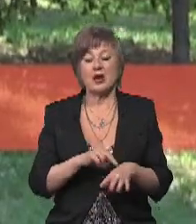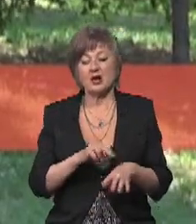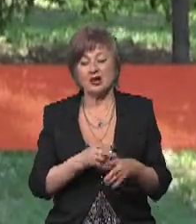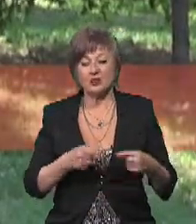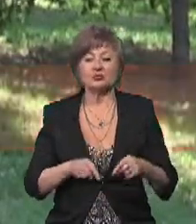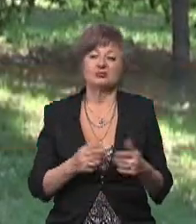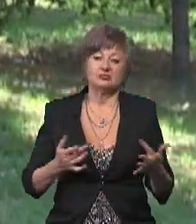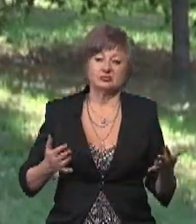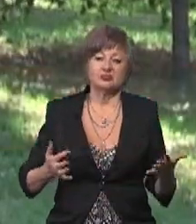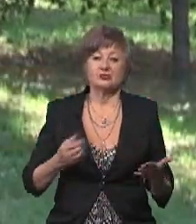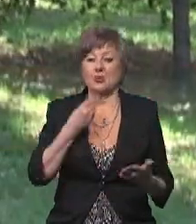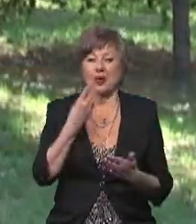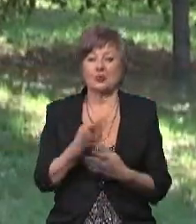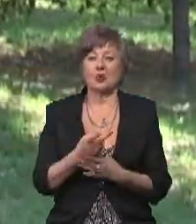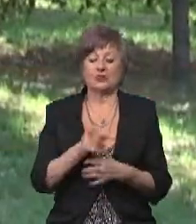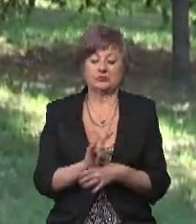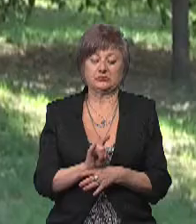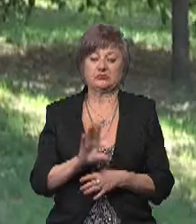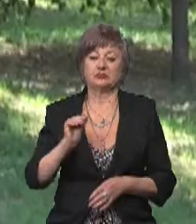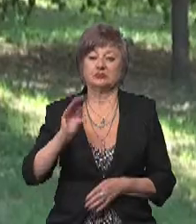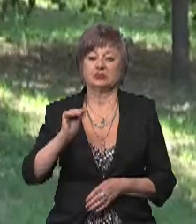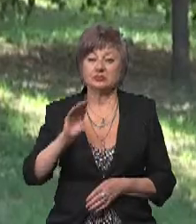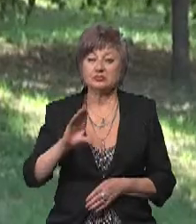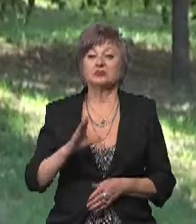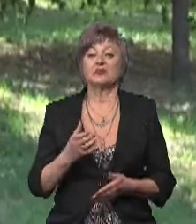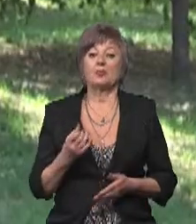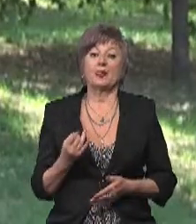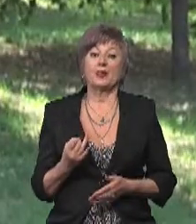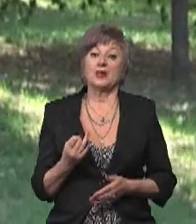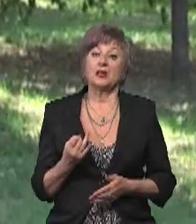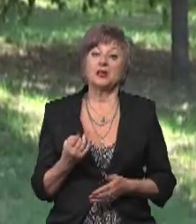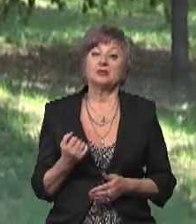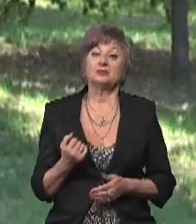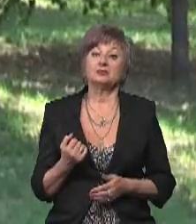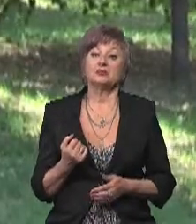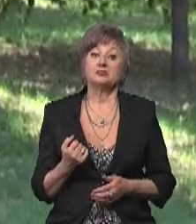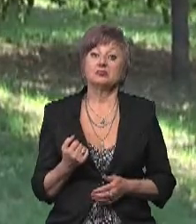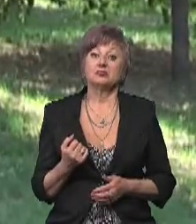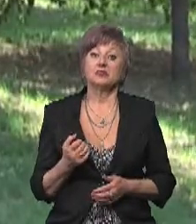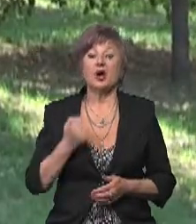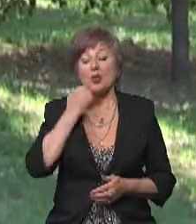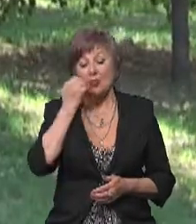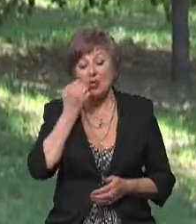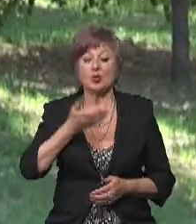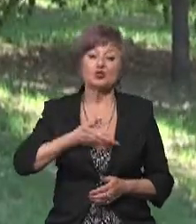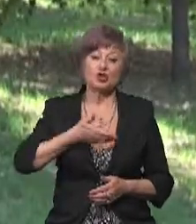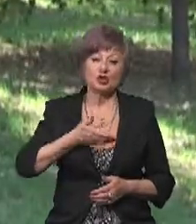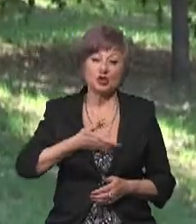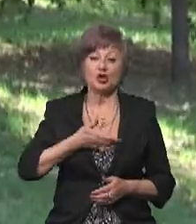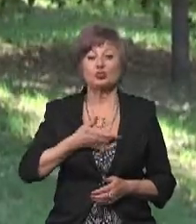органів, пред'являють підробні посвідчення, а бабусі, дідусі на це